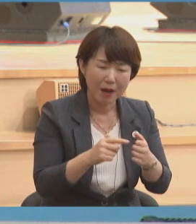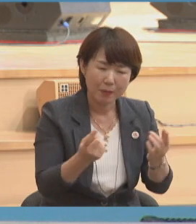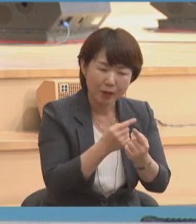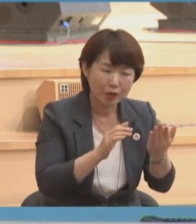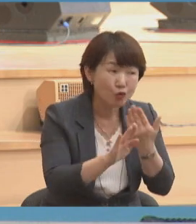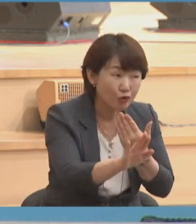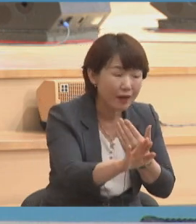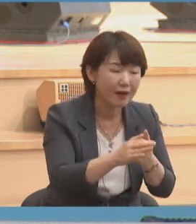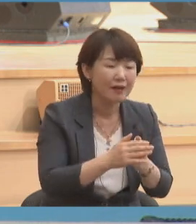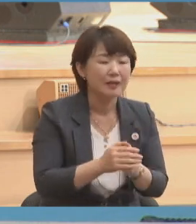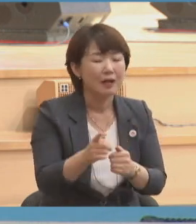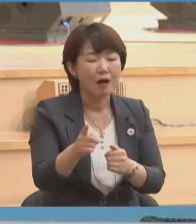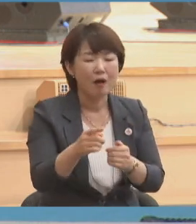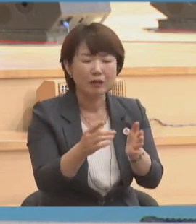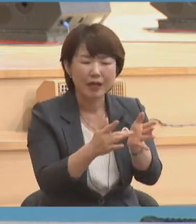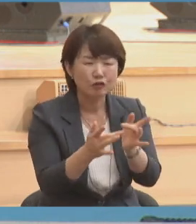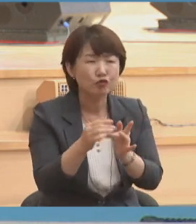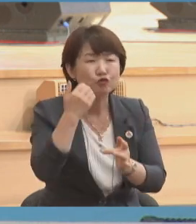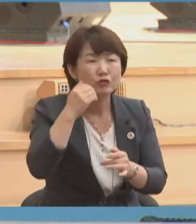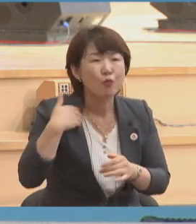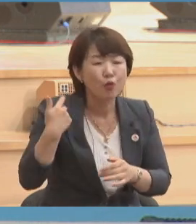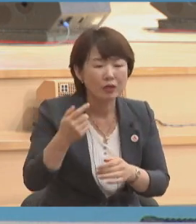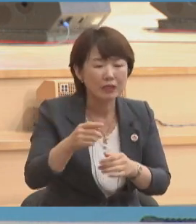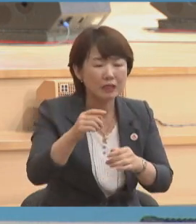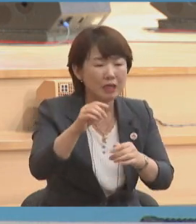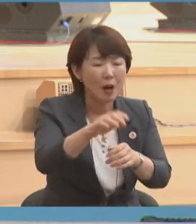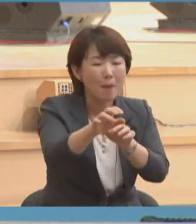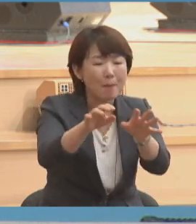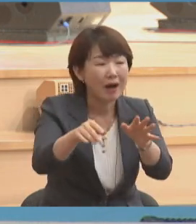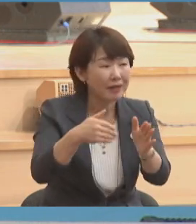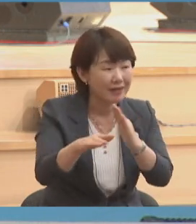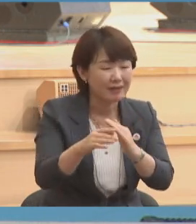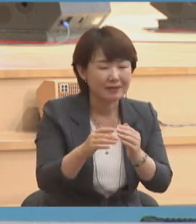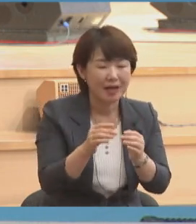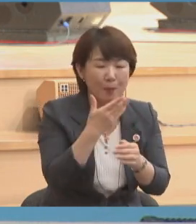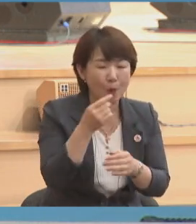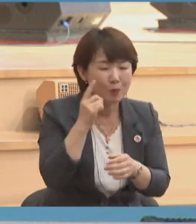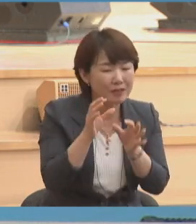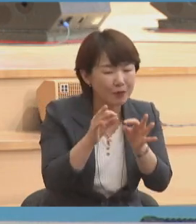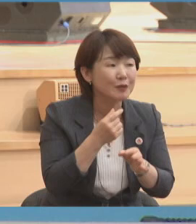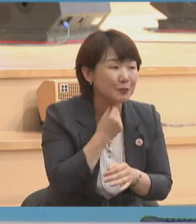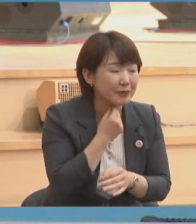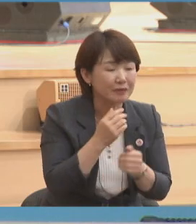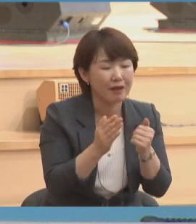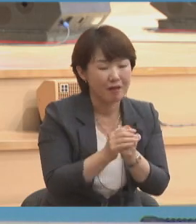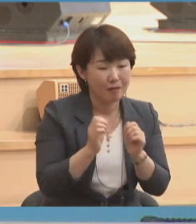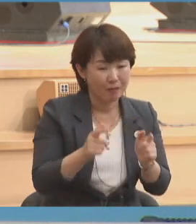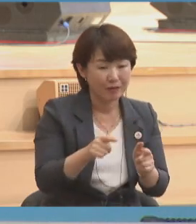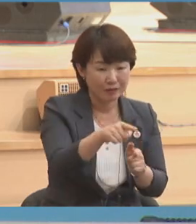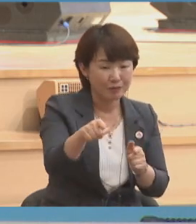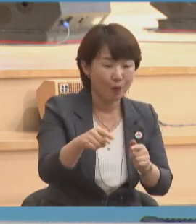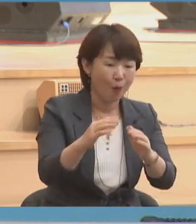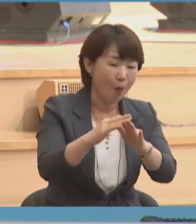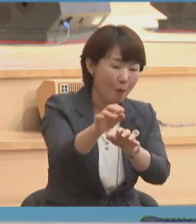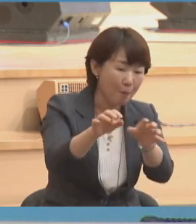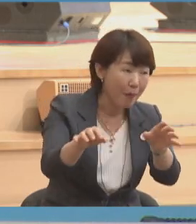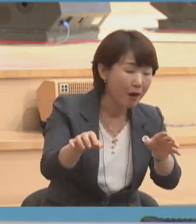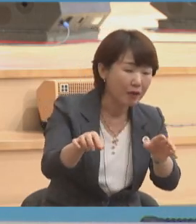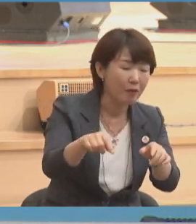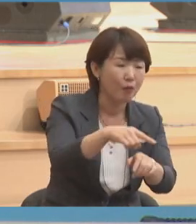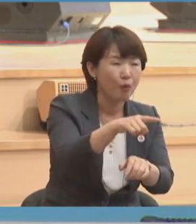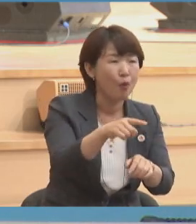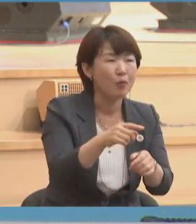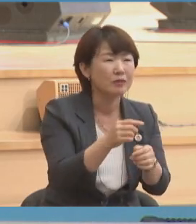이름조차 들어본 적이 없는 마을에 가서 복음을 전해야겠다라고 생각했다. 그런데 때마침 마을에 주술사가